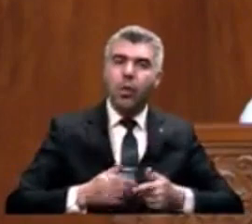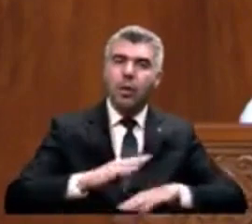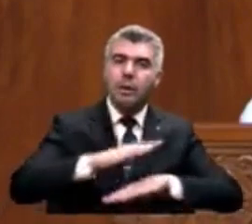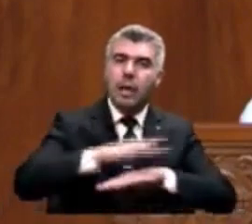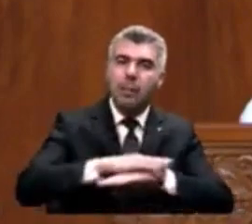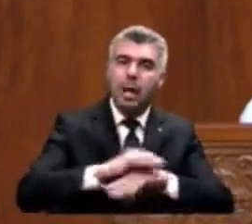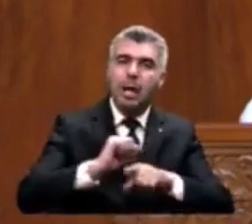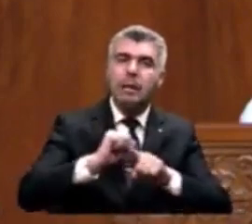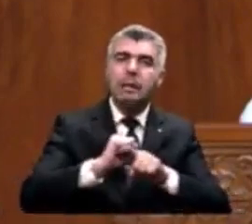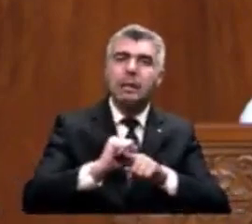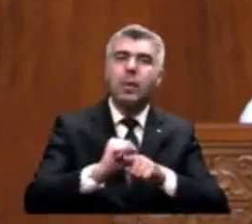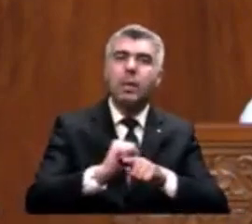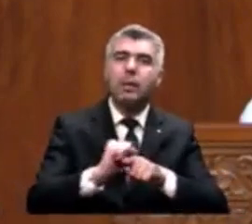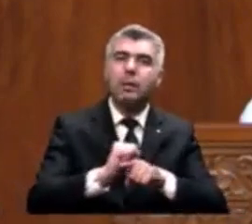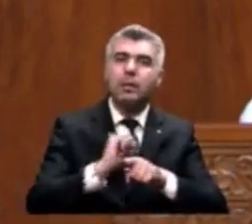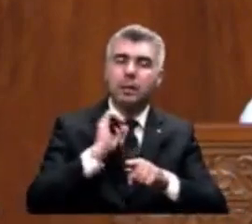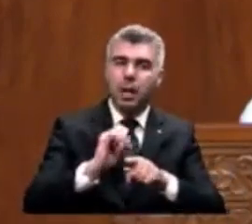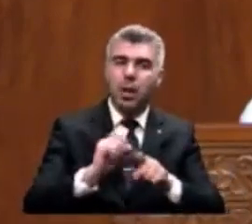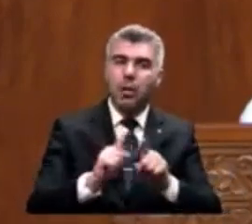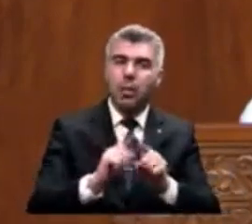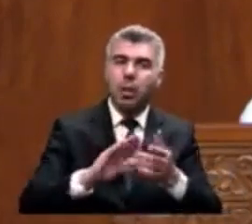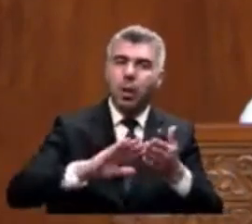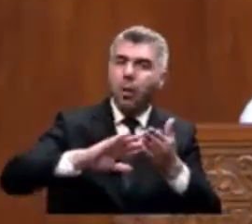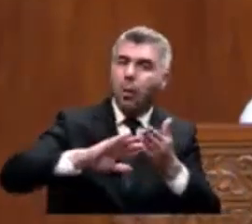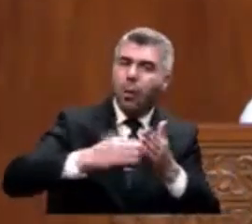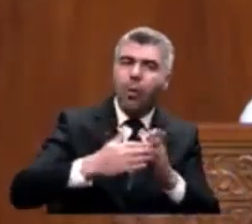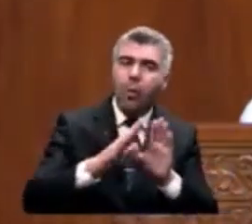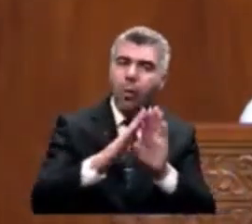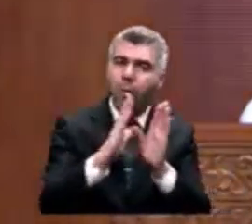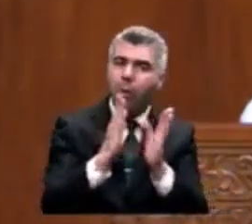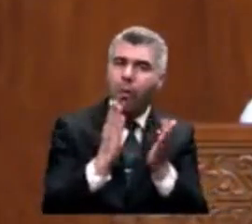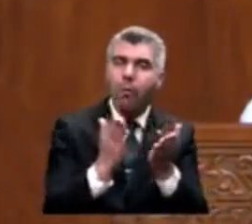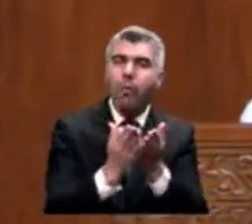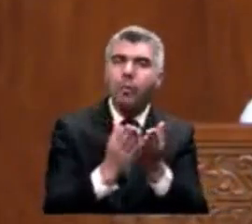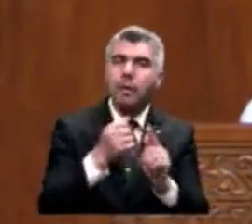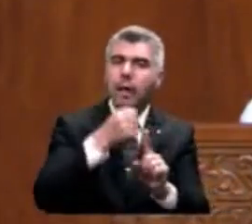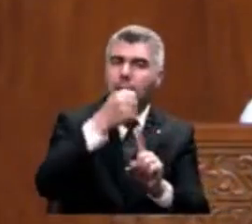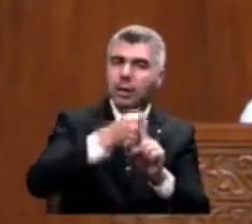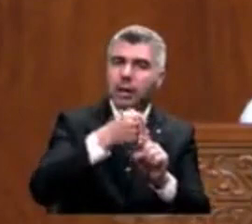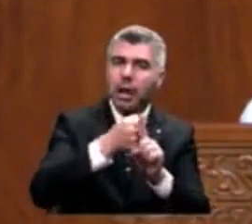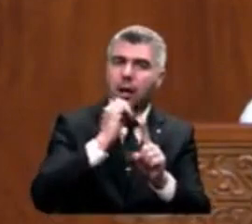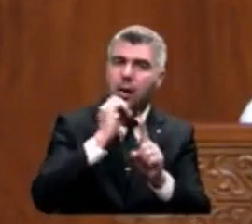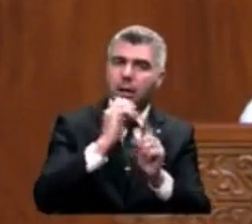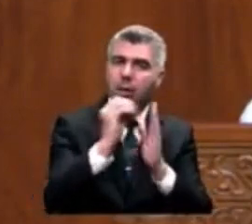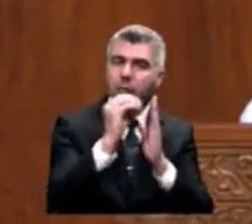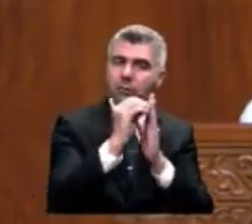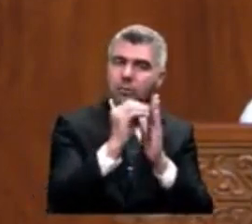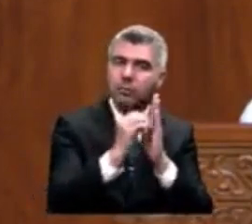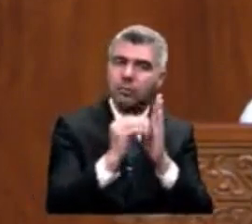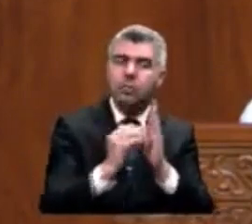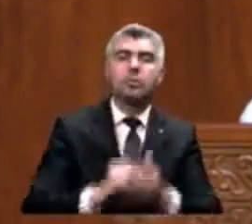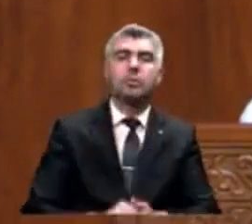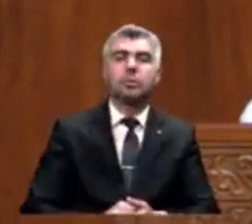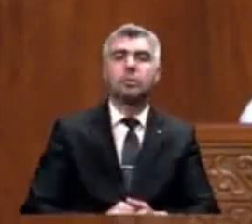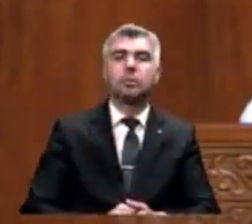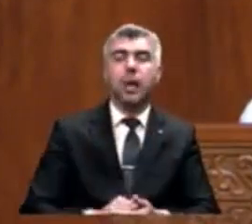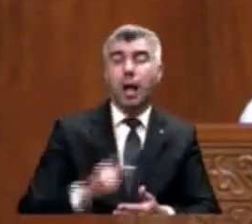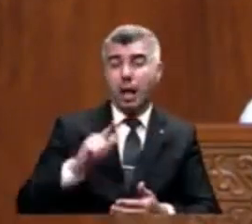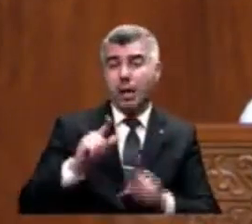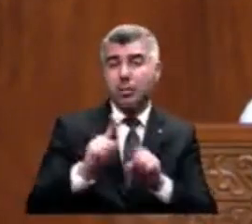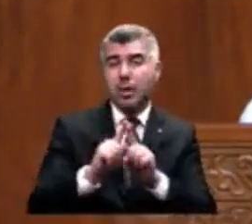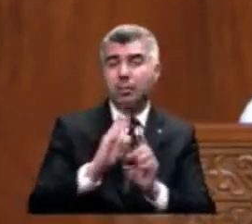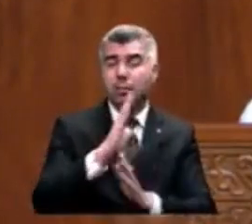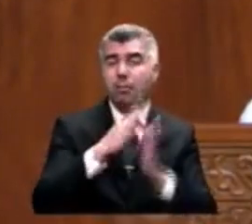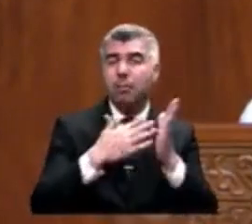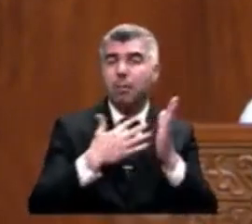الذي يعتبر مرجعية شاملة تؤثر عملية الإصلاح، كما أن البرنامج